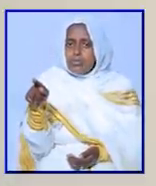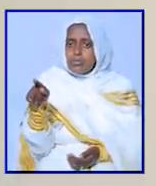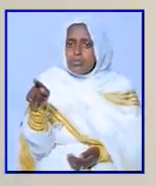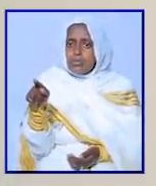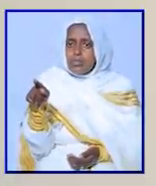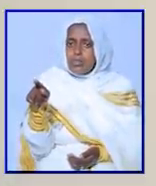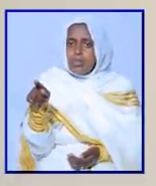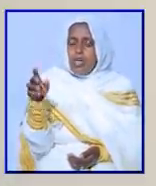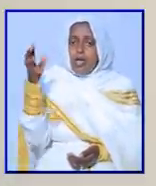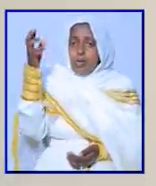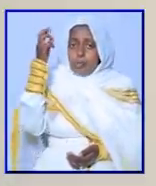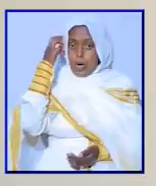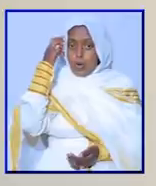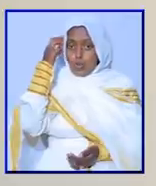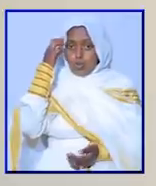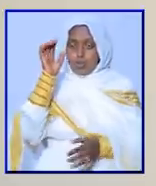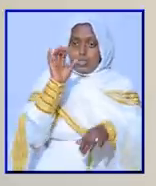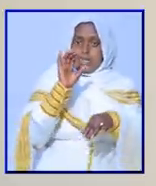እነሱን